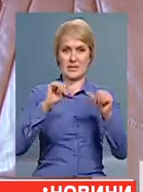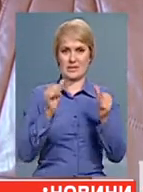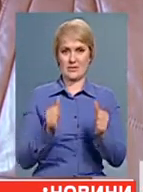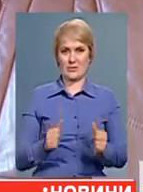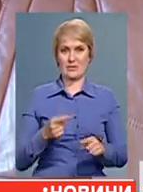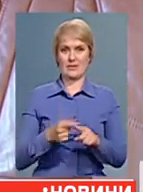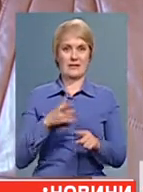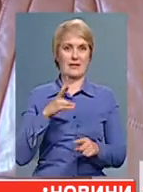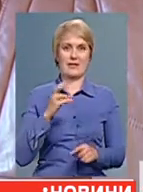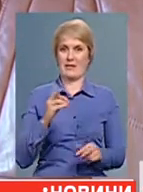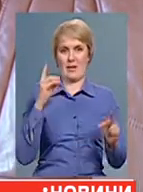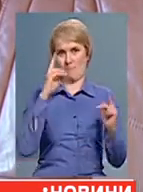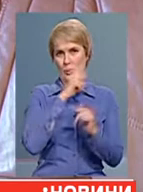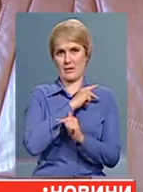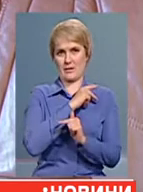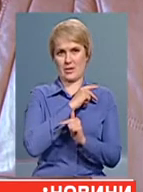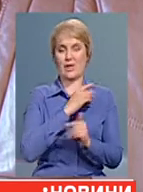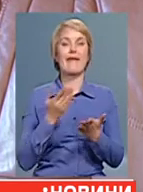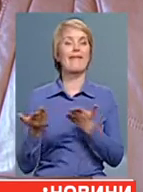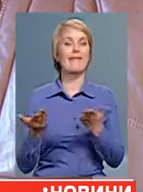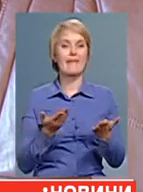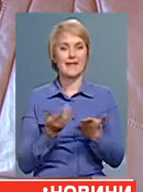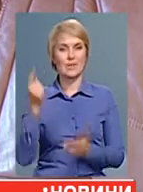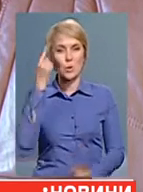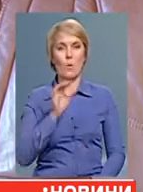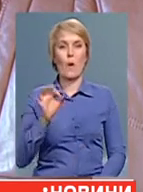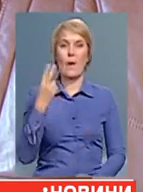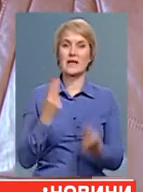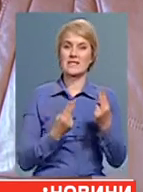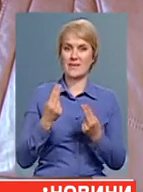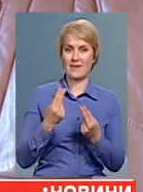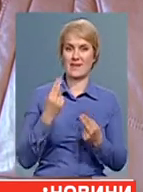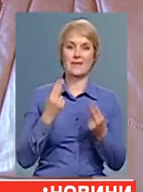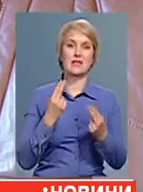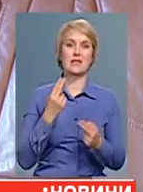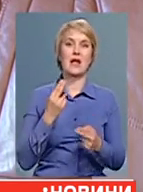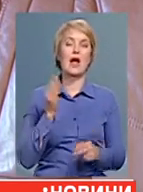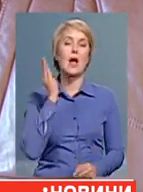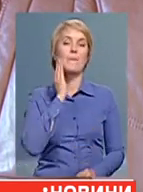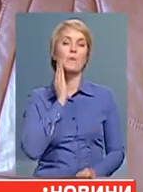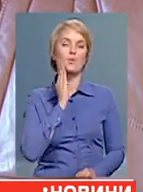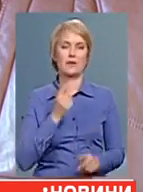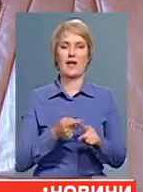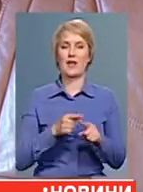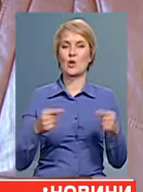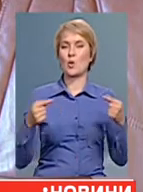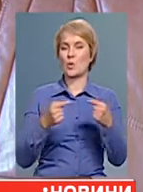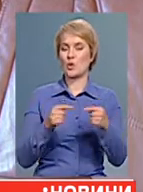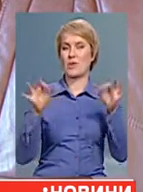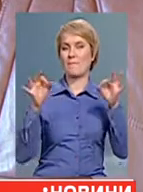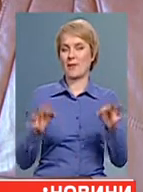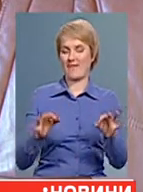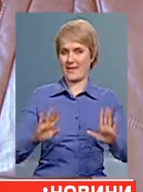точно ніколи не прогадаєш. А от якщо думати о цвіті, то цвіт пудри – це точно правильний